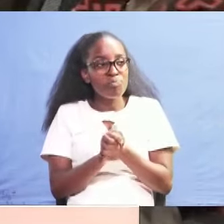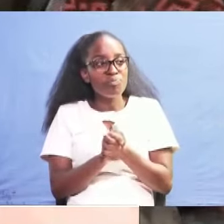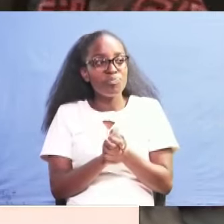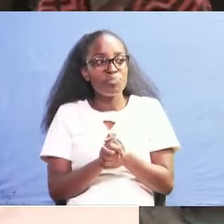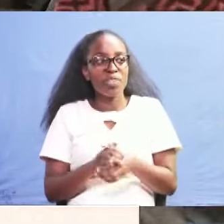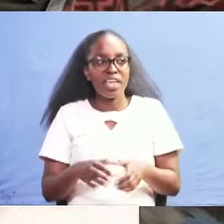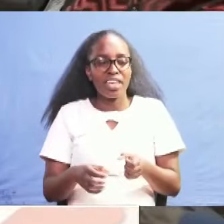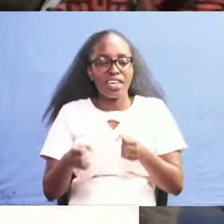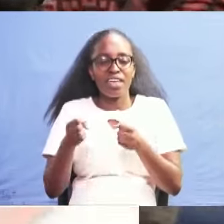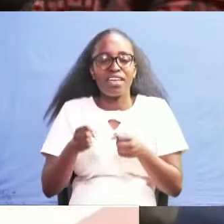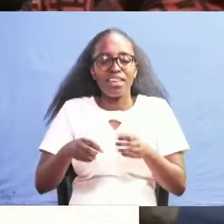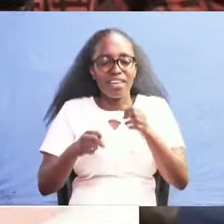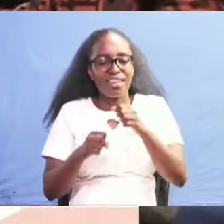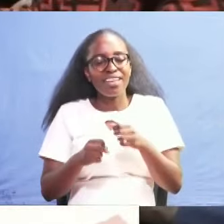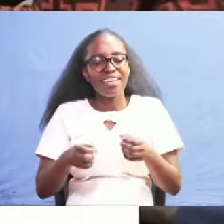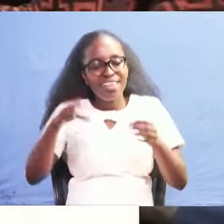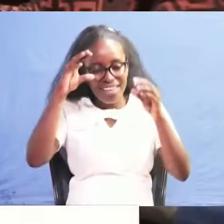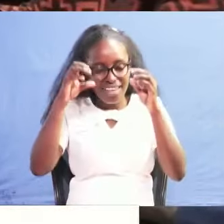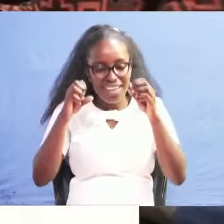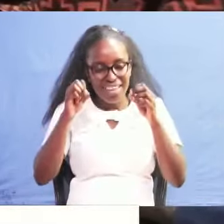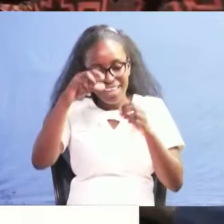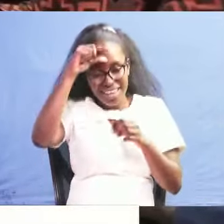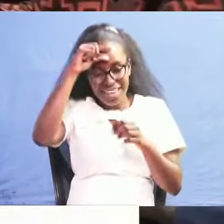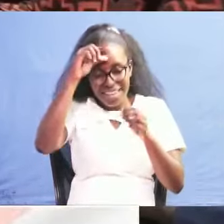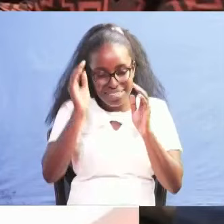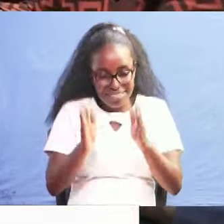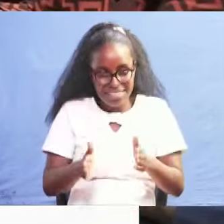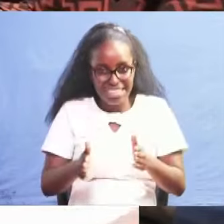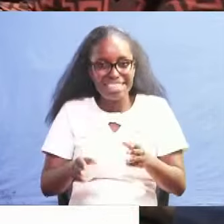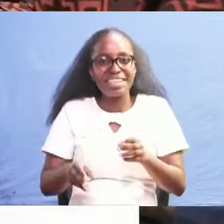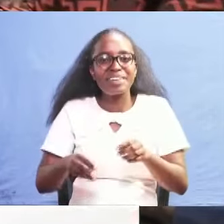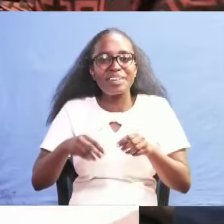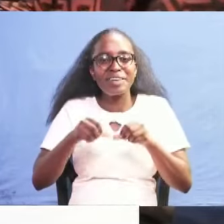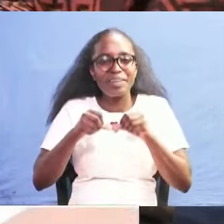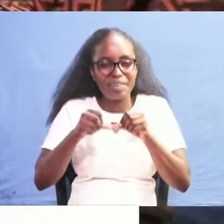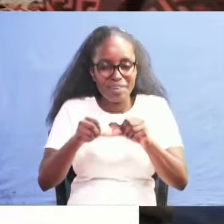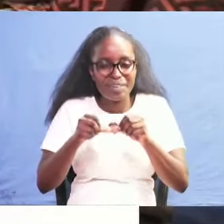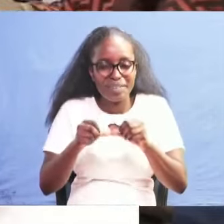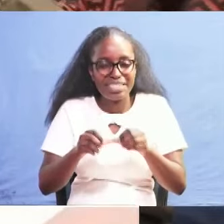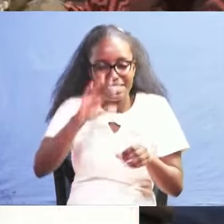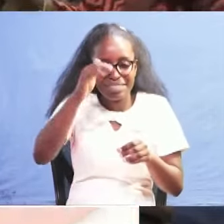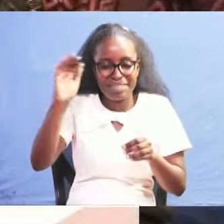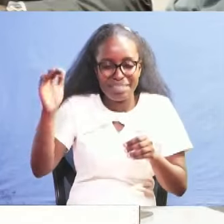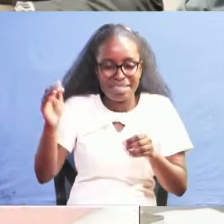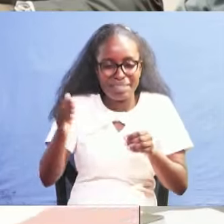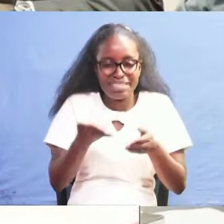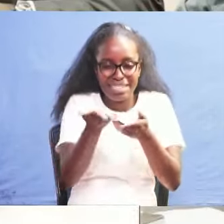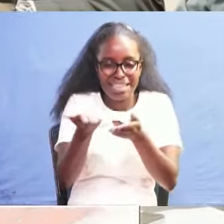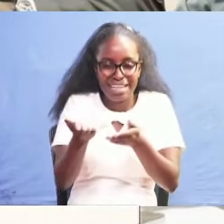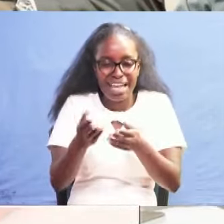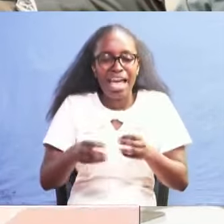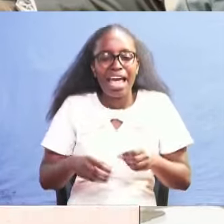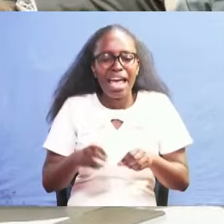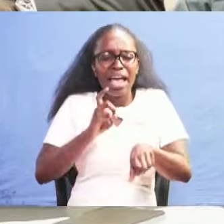Gavana wa kaunti ya Embu Cecily Mbarire aliongoza mkutano na kamati ya kuangazia majanga katika kaunti hiyo pamoja na kamishna wa kaunti ya